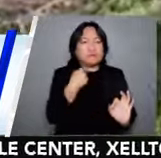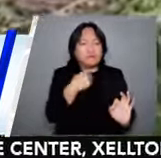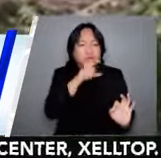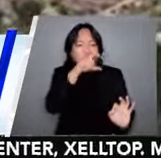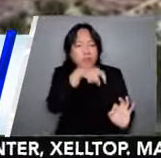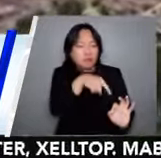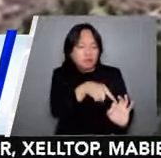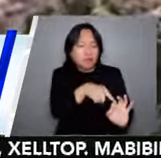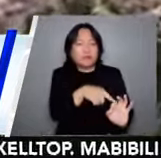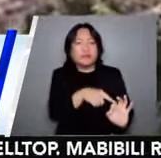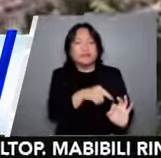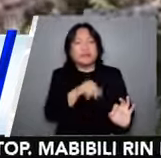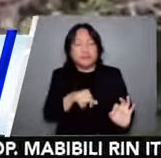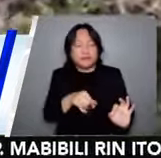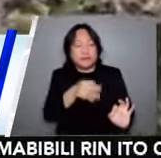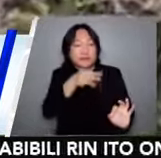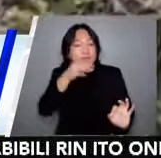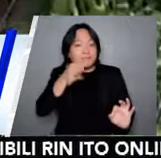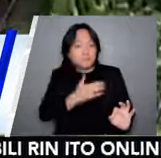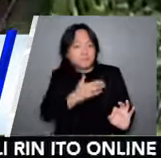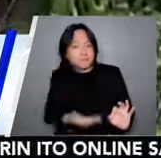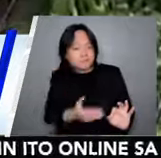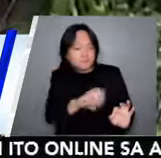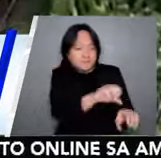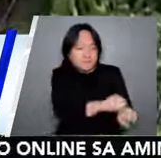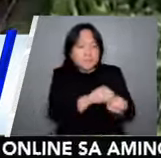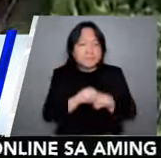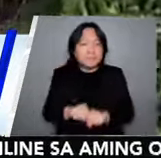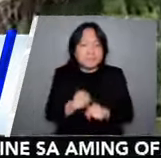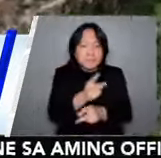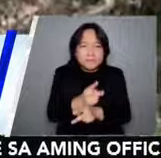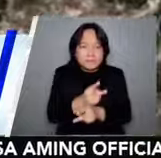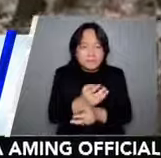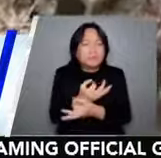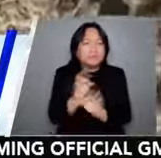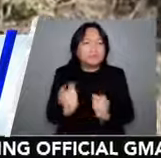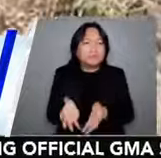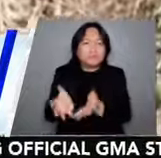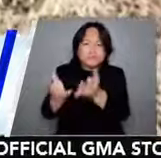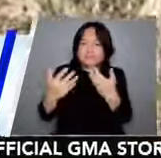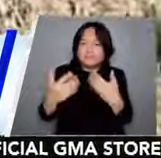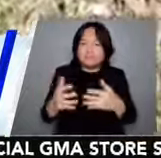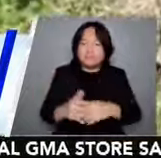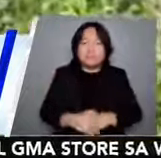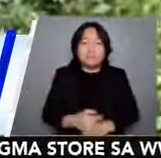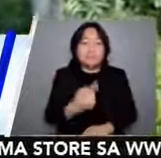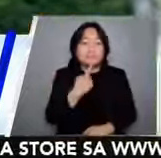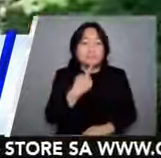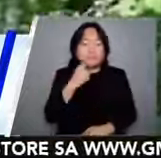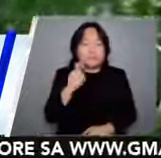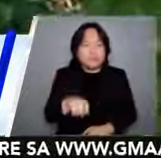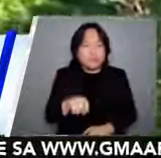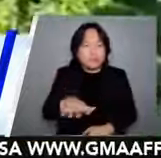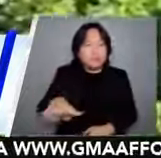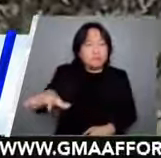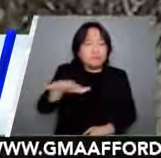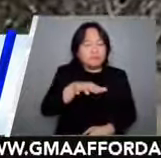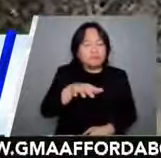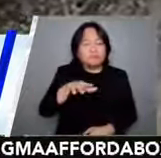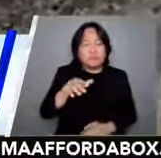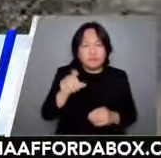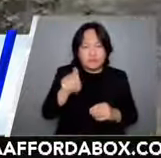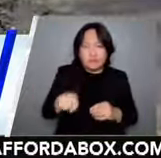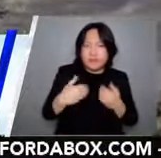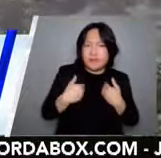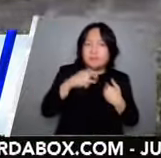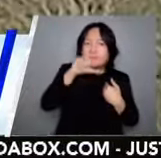Resources, ang pagkakaroon ng mga agila ay indikasyon na balanse pa ang ecosystem sa kagubatan. Nagpaalala ang